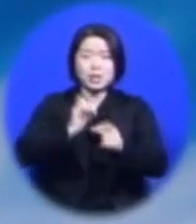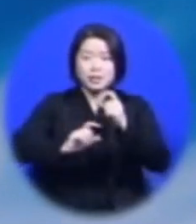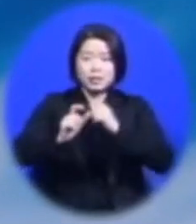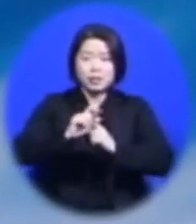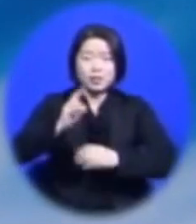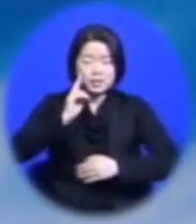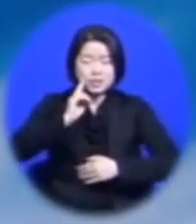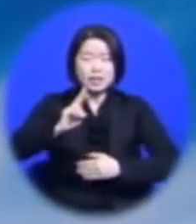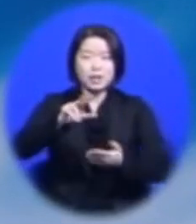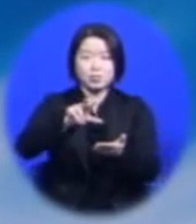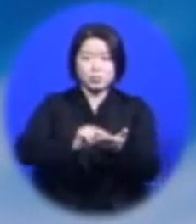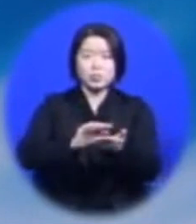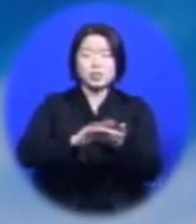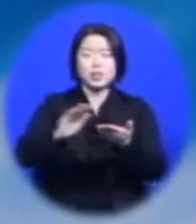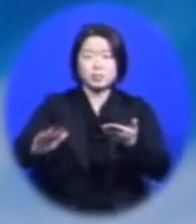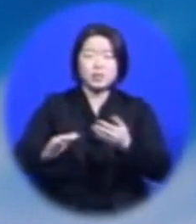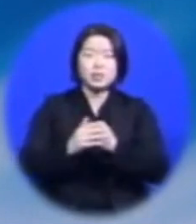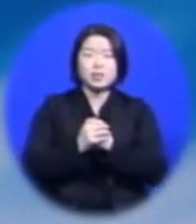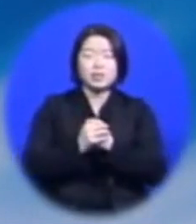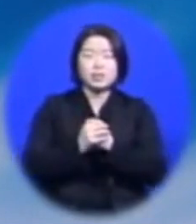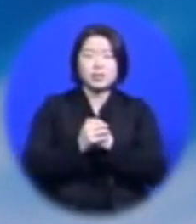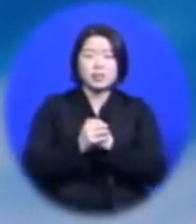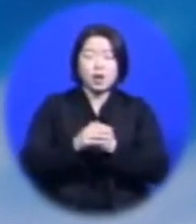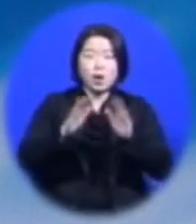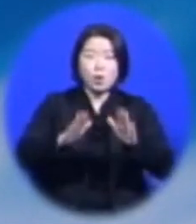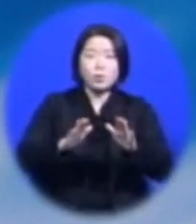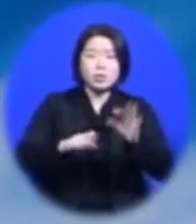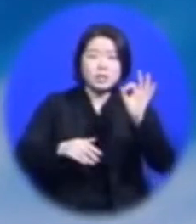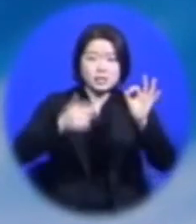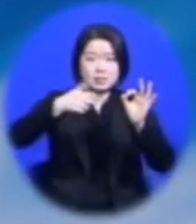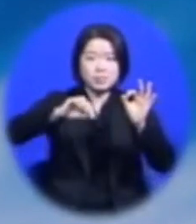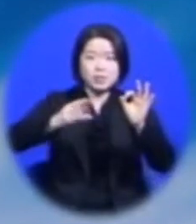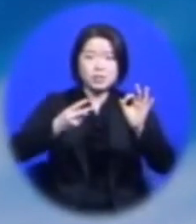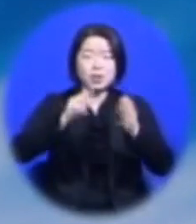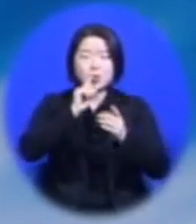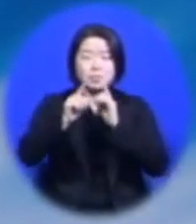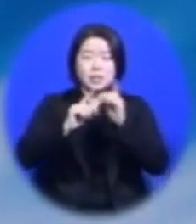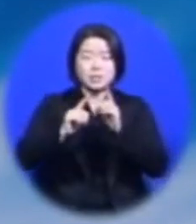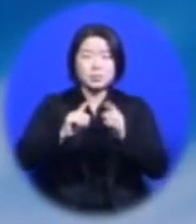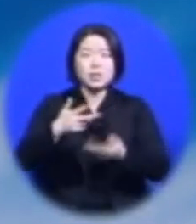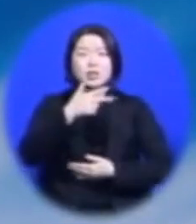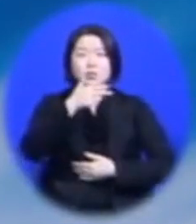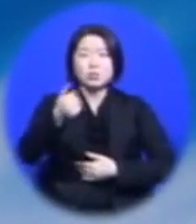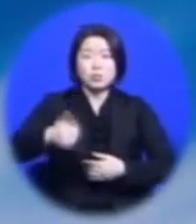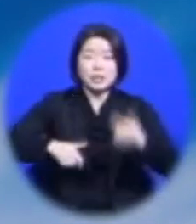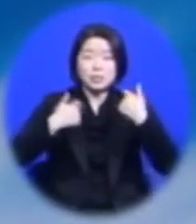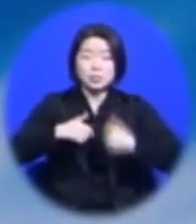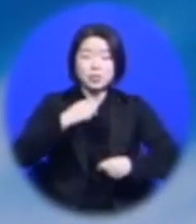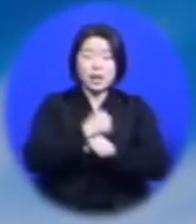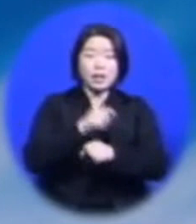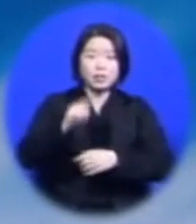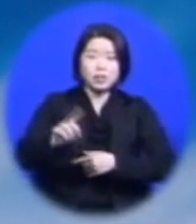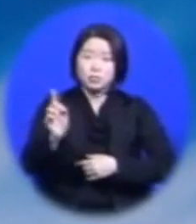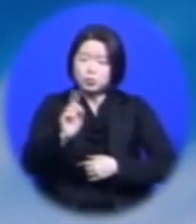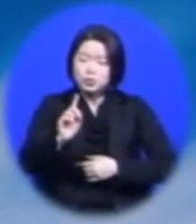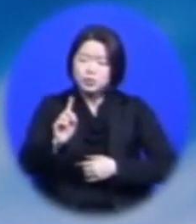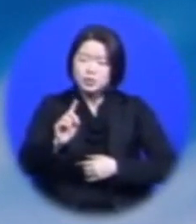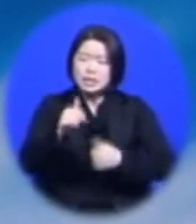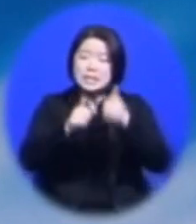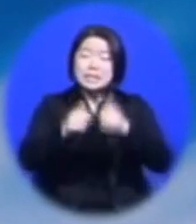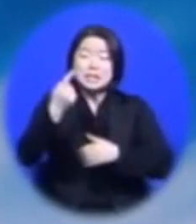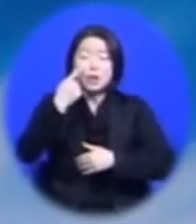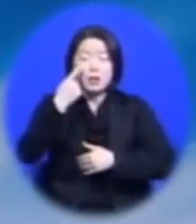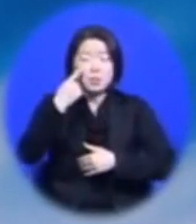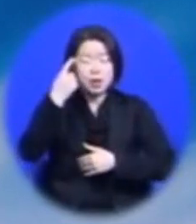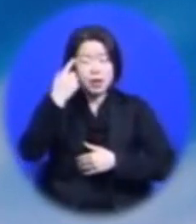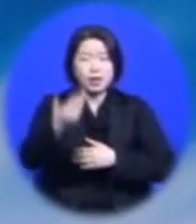심각한 문제입니다. 오늘 10절 말씀에 주를 기쁘시게 할 것이 무엇인가 시험하여 보라. 여러분은